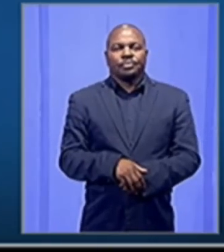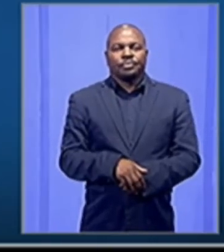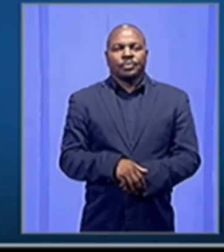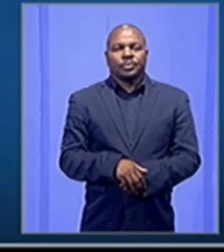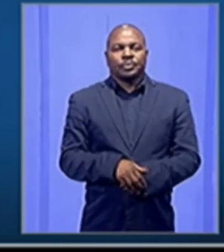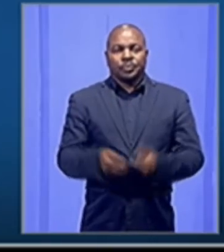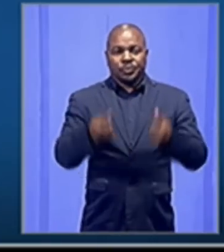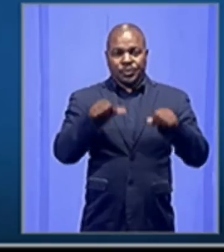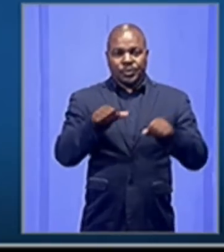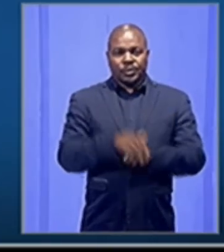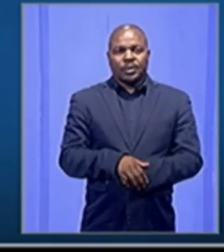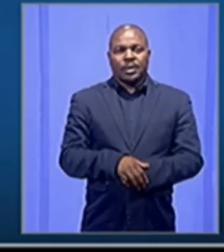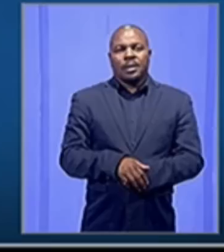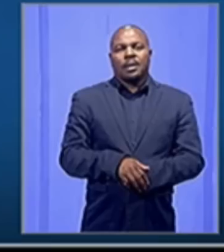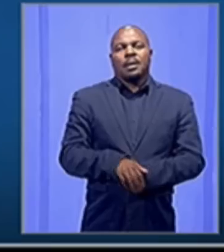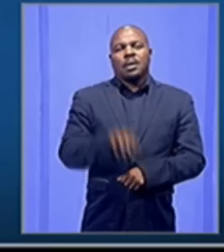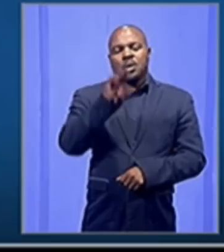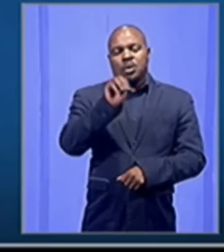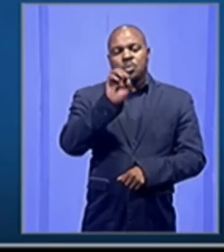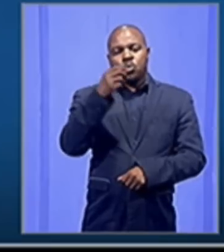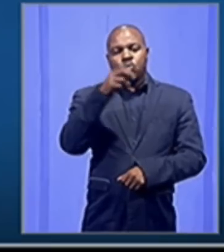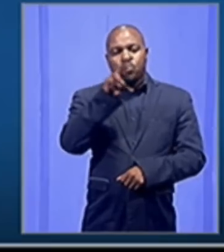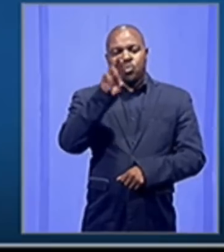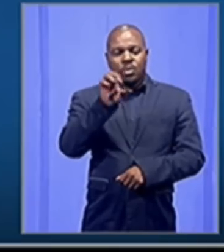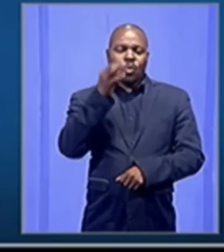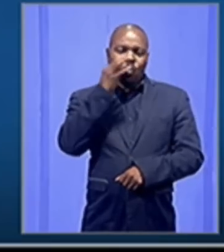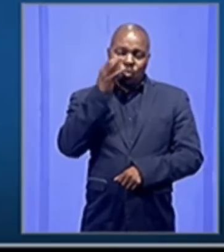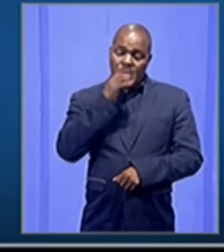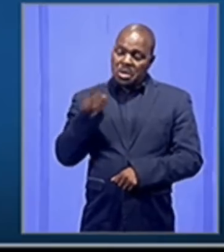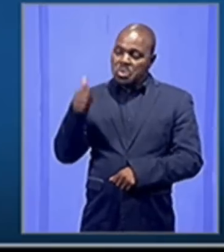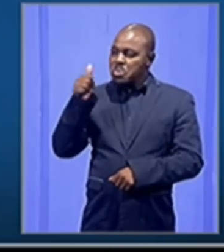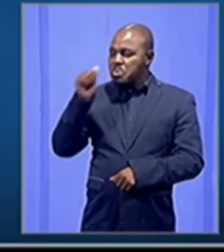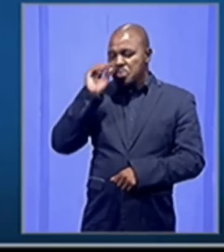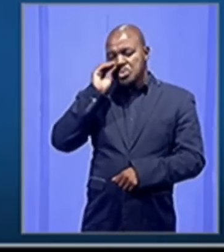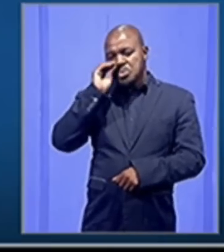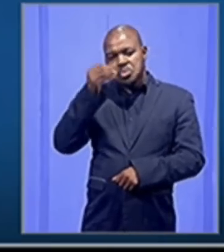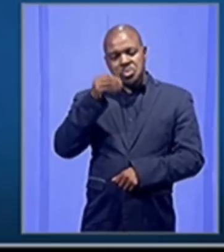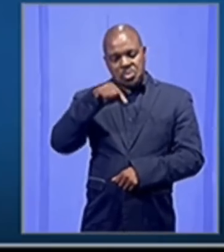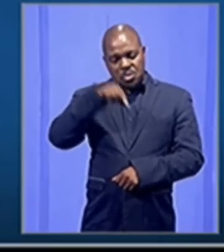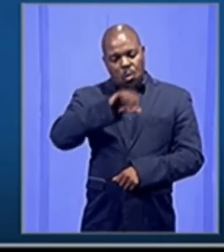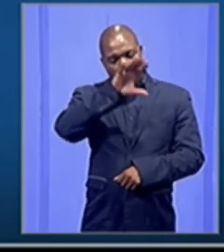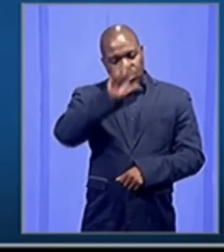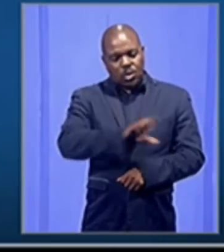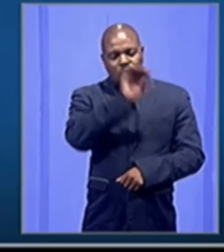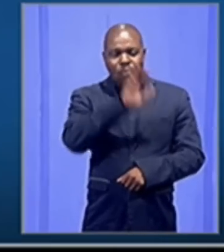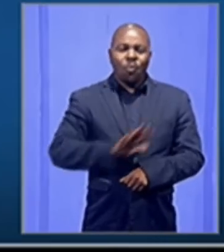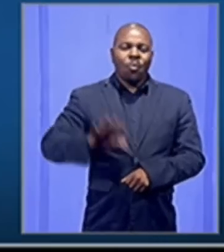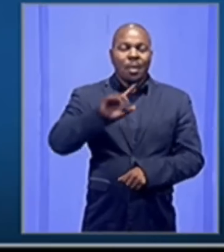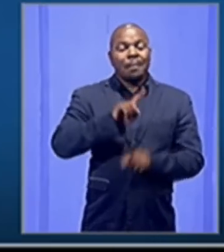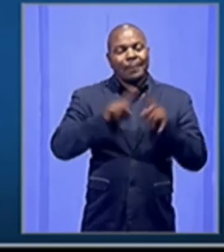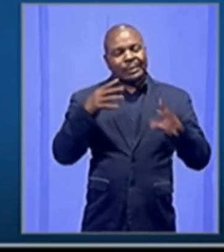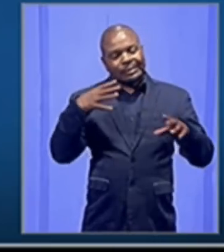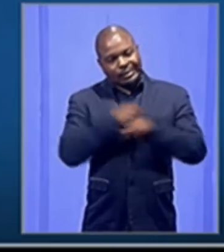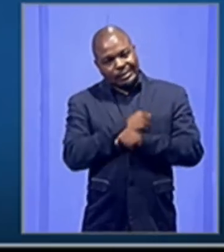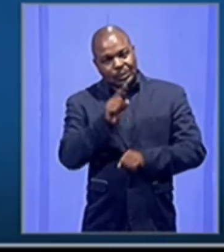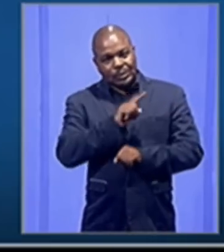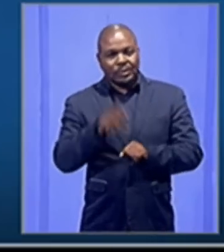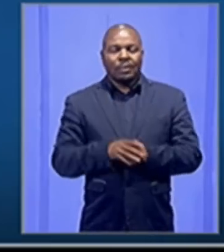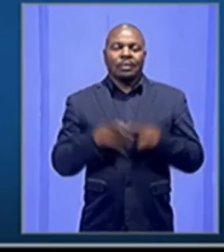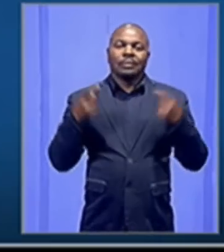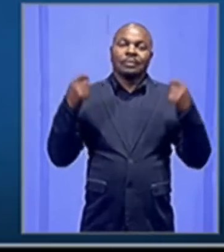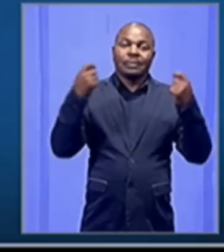Ge e le mohure Ephraim yena a re tše ke ditaba tše di botse go naga ka bophara manyami ke gore ge go